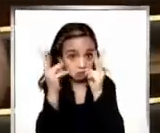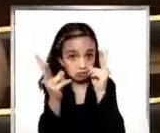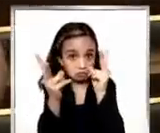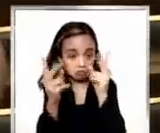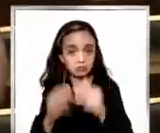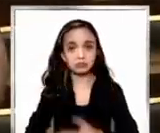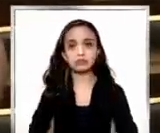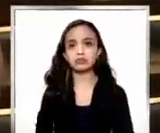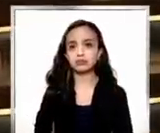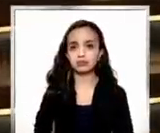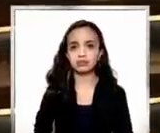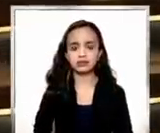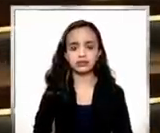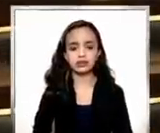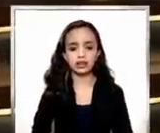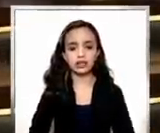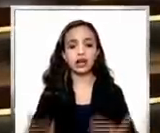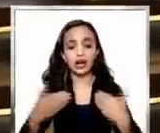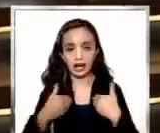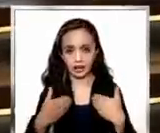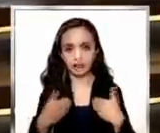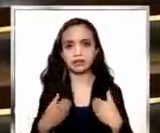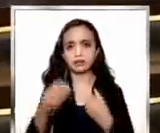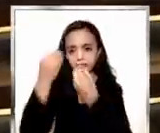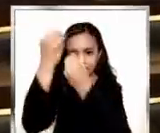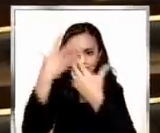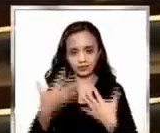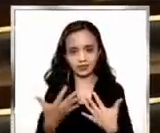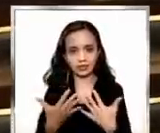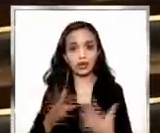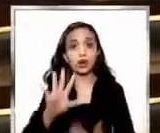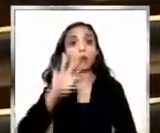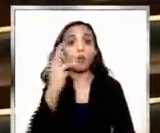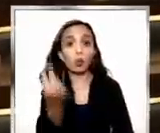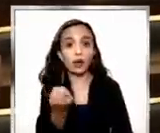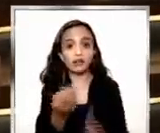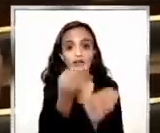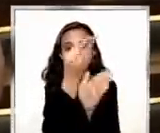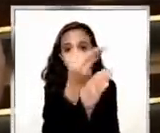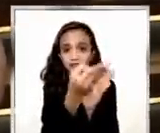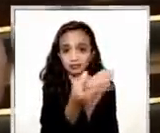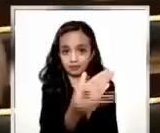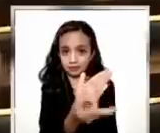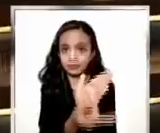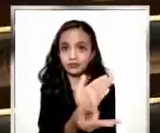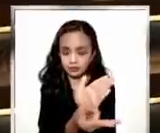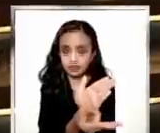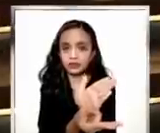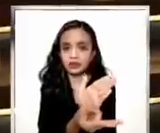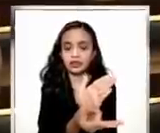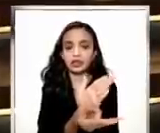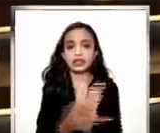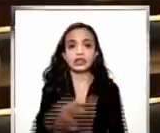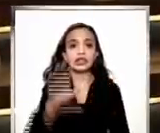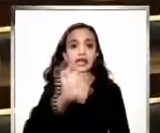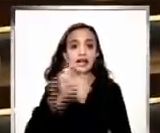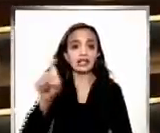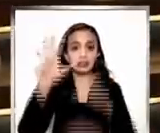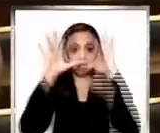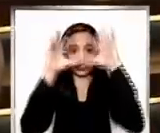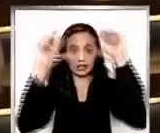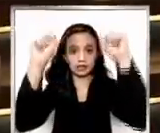Mike, meron ng impormasyon kung kailan ililibing yung abo ni dating Pangulong Noynoy Aquino. At yan